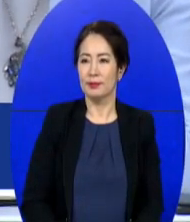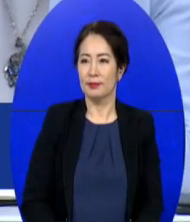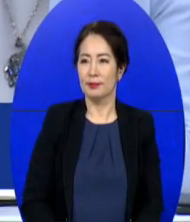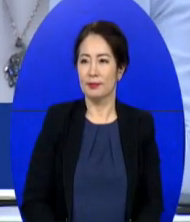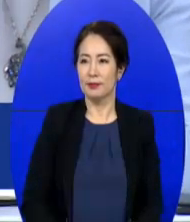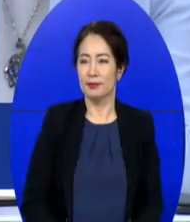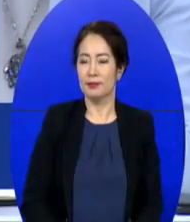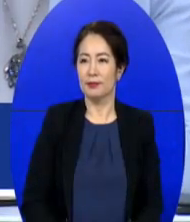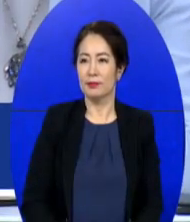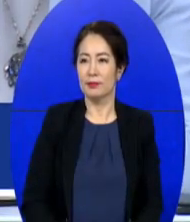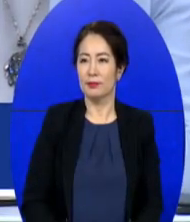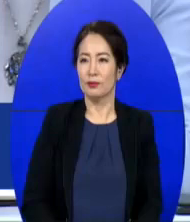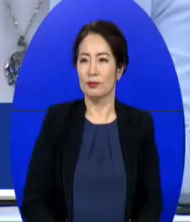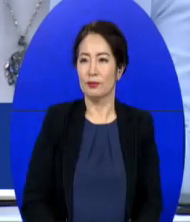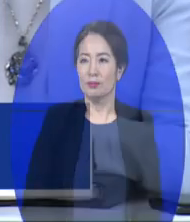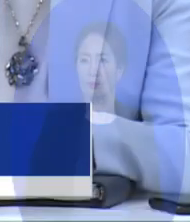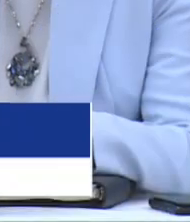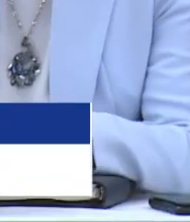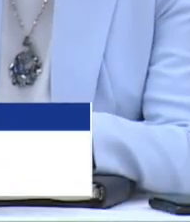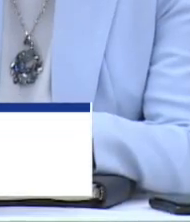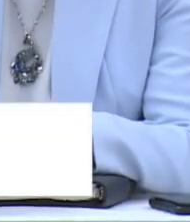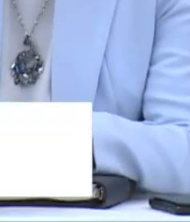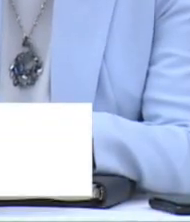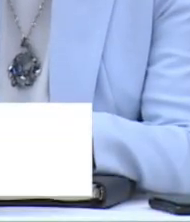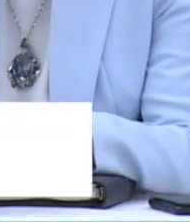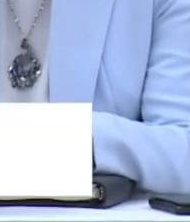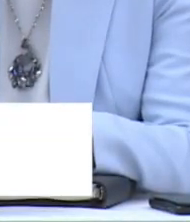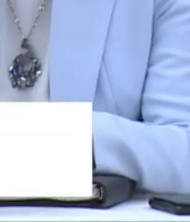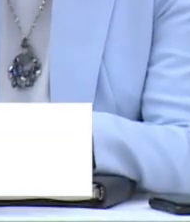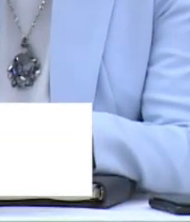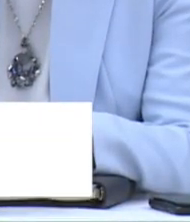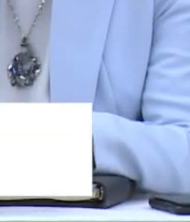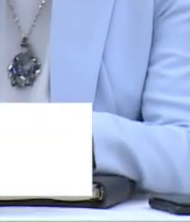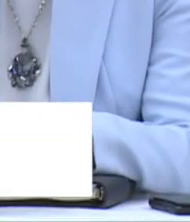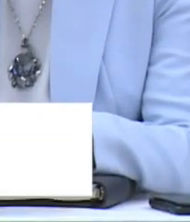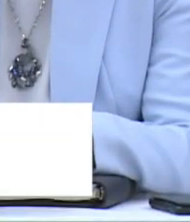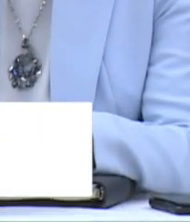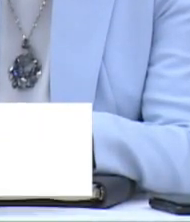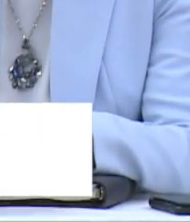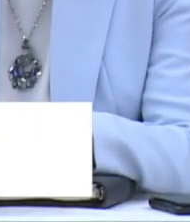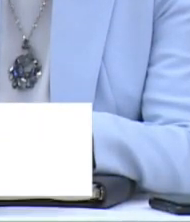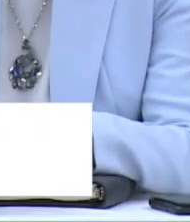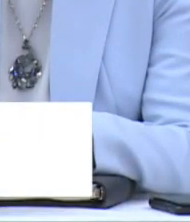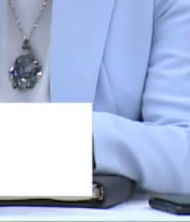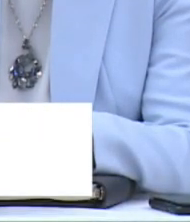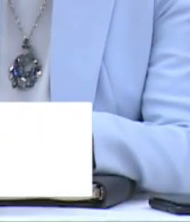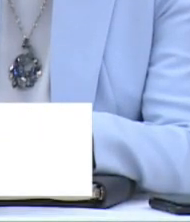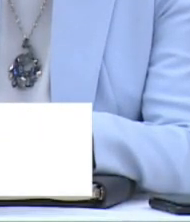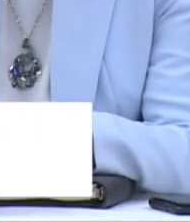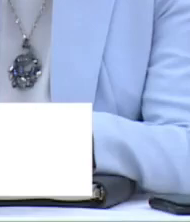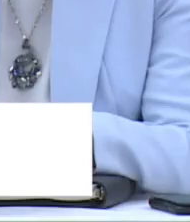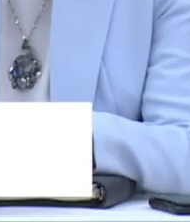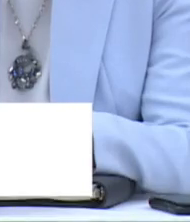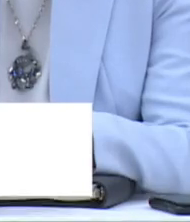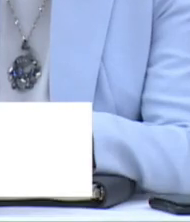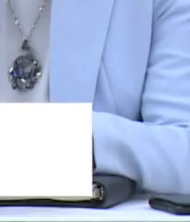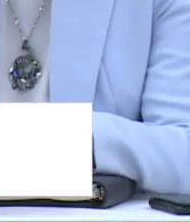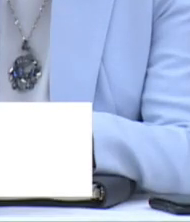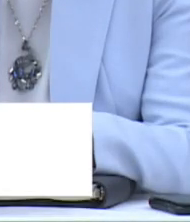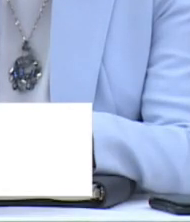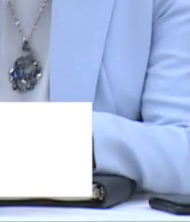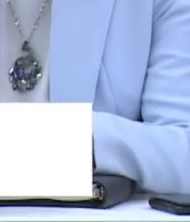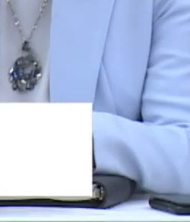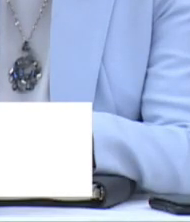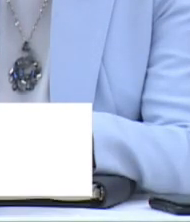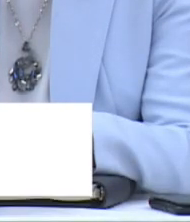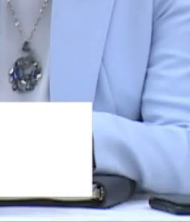6492 хүнд өвчтөн байна. 7,000 хүнд хийсэн судалгаанаас харахад нас ахих тусам нас баралтын хувь нь